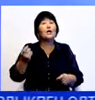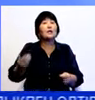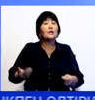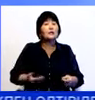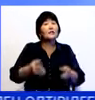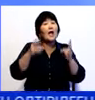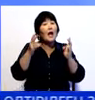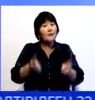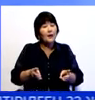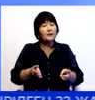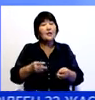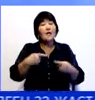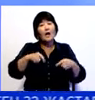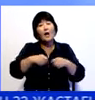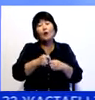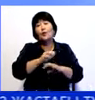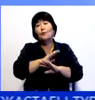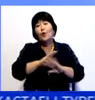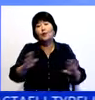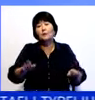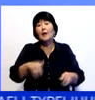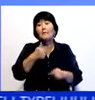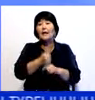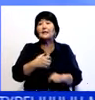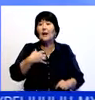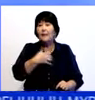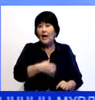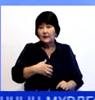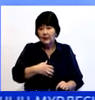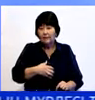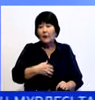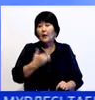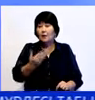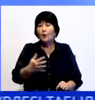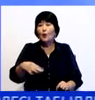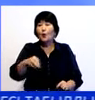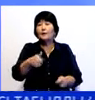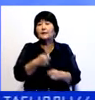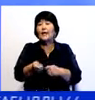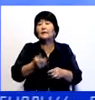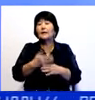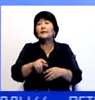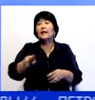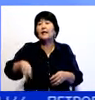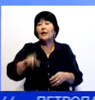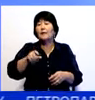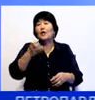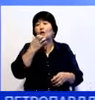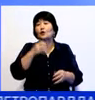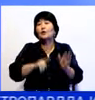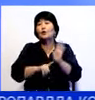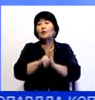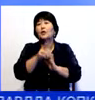жүйелердің апатты мен ақаулары болдырмау аса маңызды. Бүгін облыс әкімі сала басшыларымен бірге жылу беру